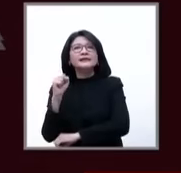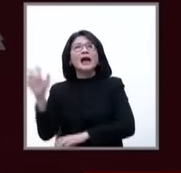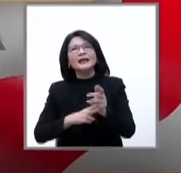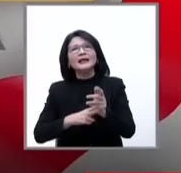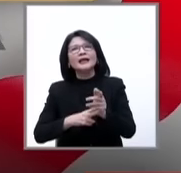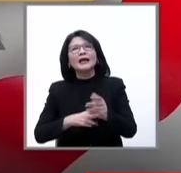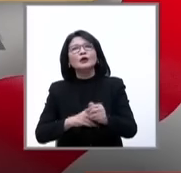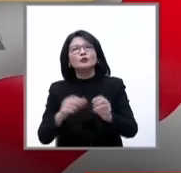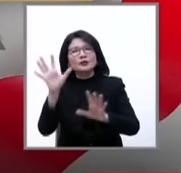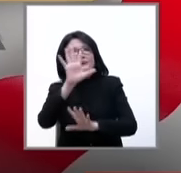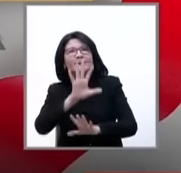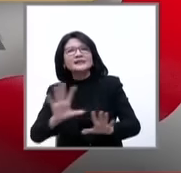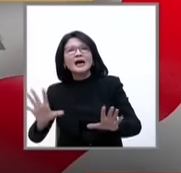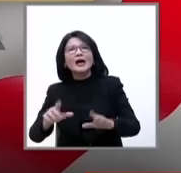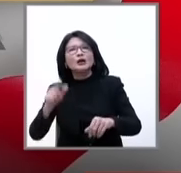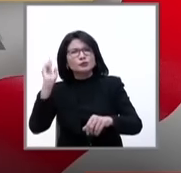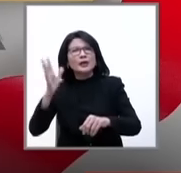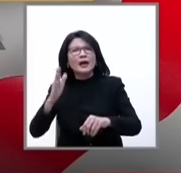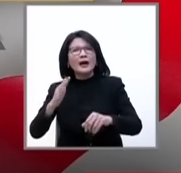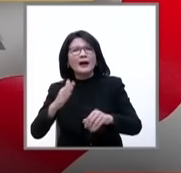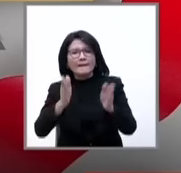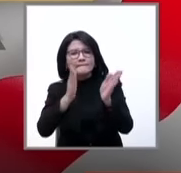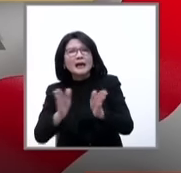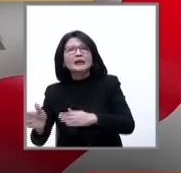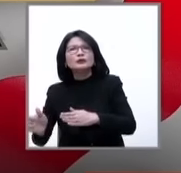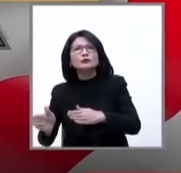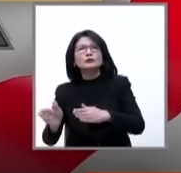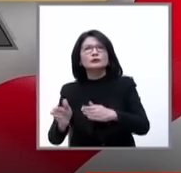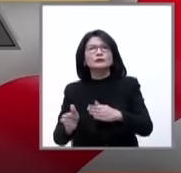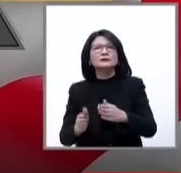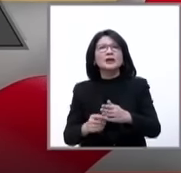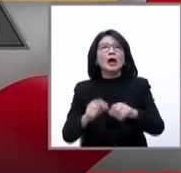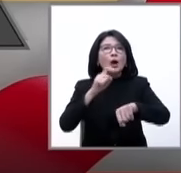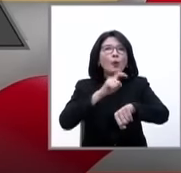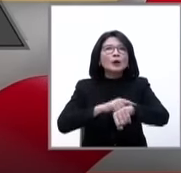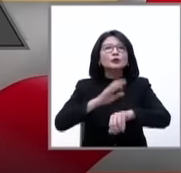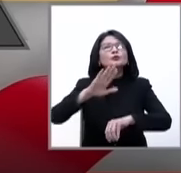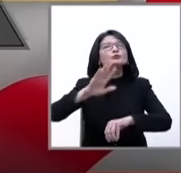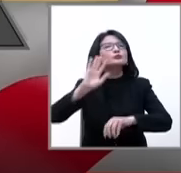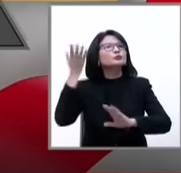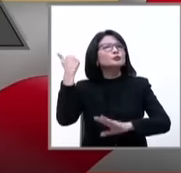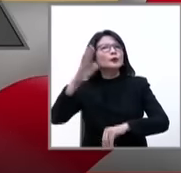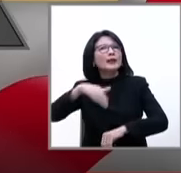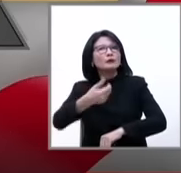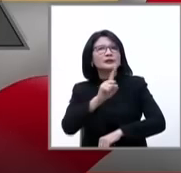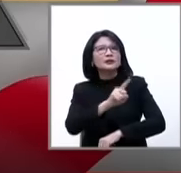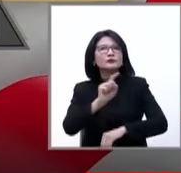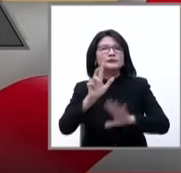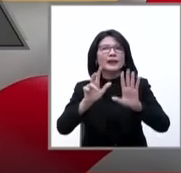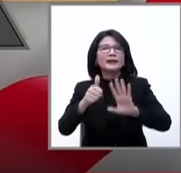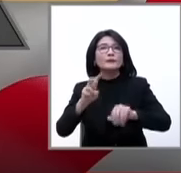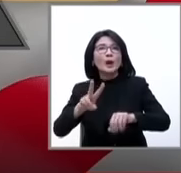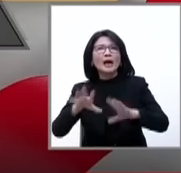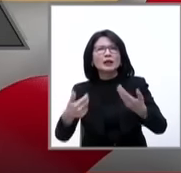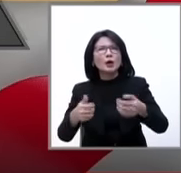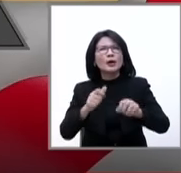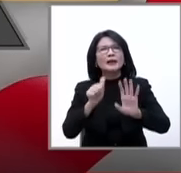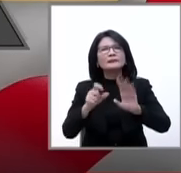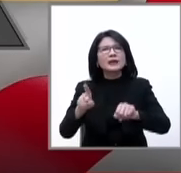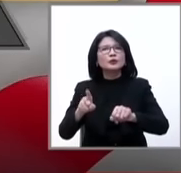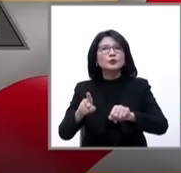Prof? Menurut saya itu tidak menyerang secara personal ya, tapi ini soal mendemonstrasikan